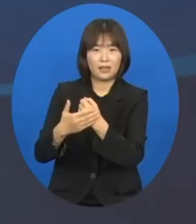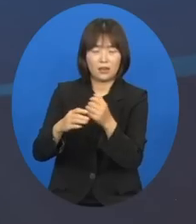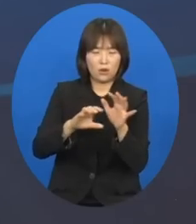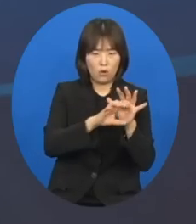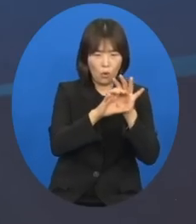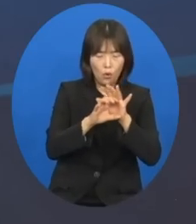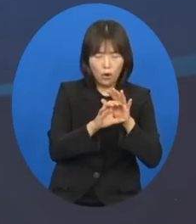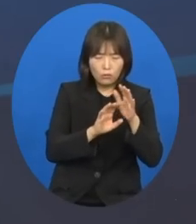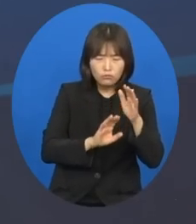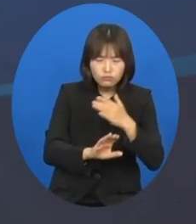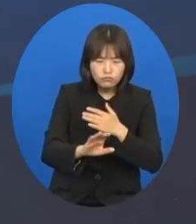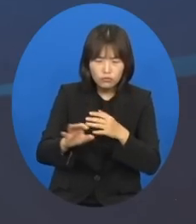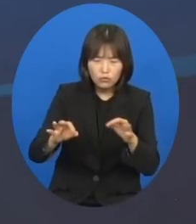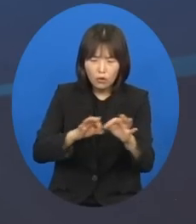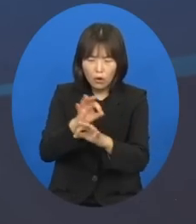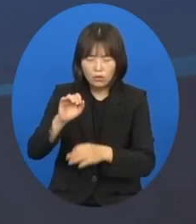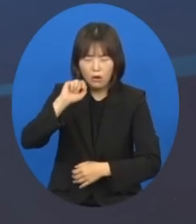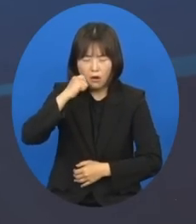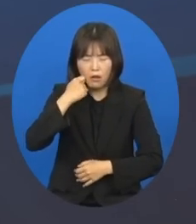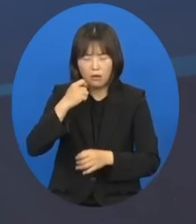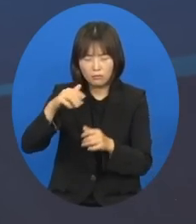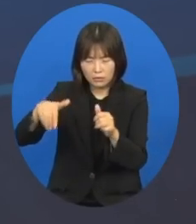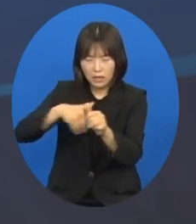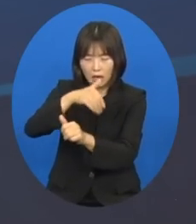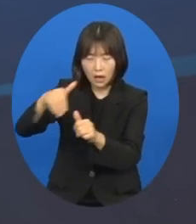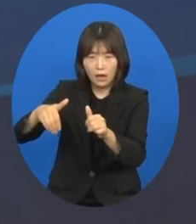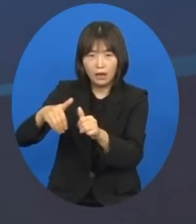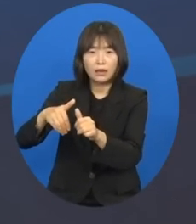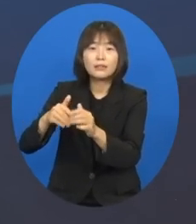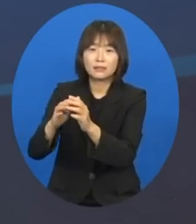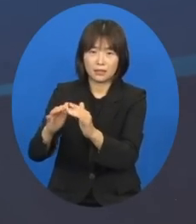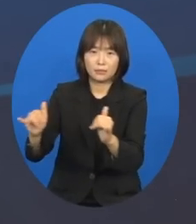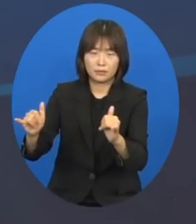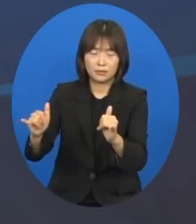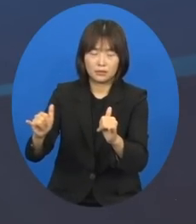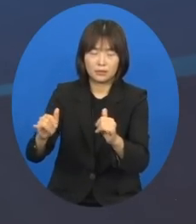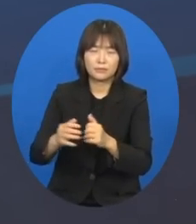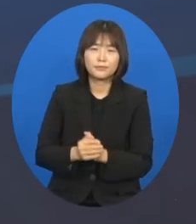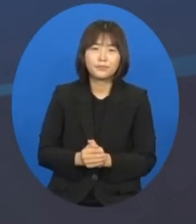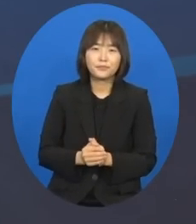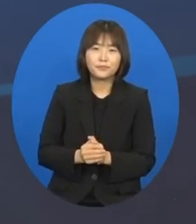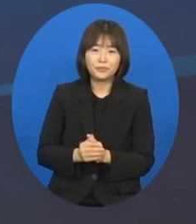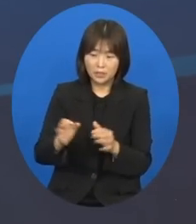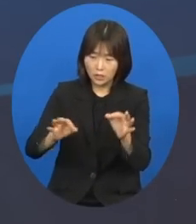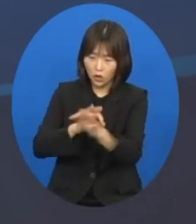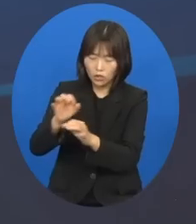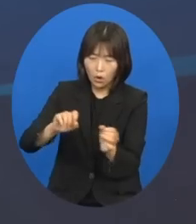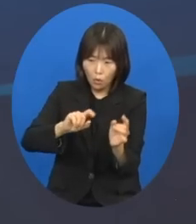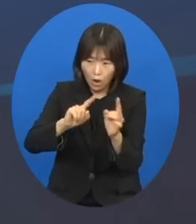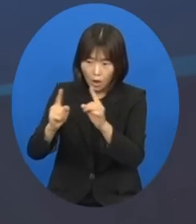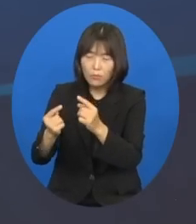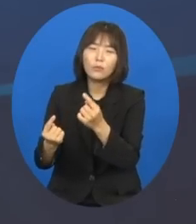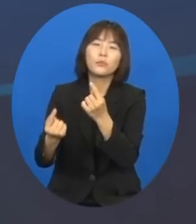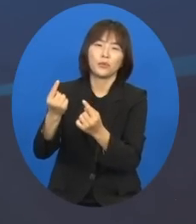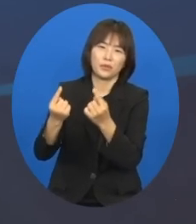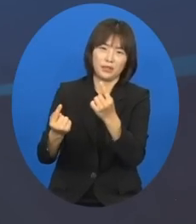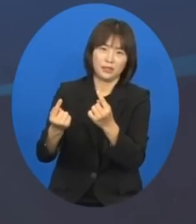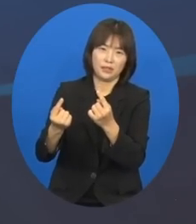경제적 어려움 가운데 있는 분들 경제적 은혜가 하나님이 경제적 회복을 먼저 주시기보다는